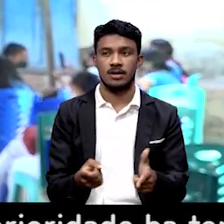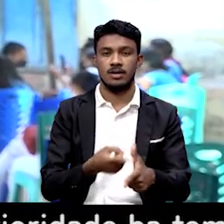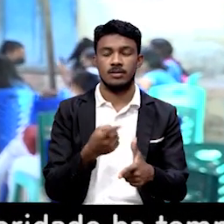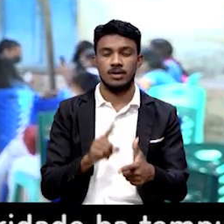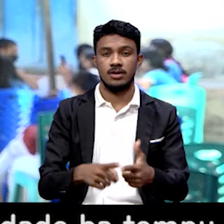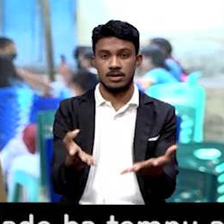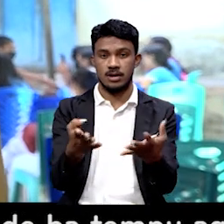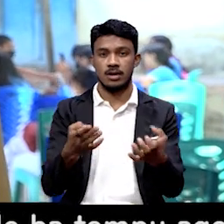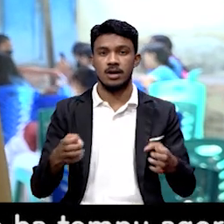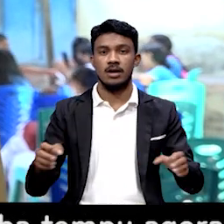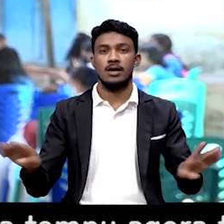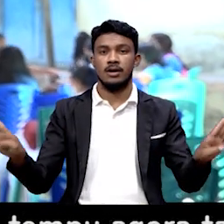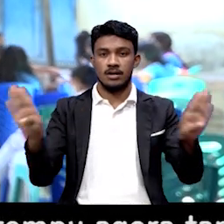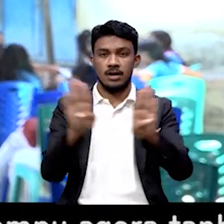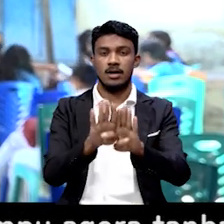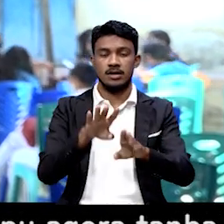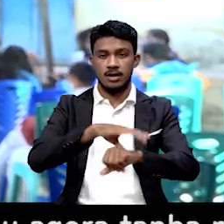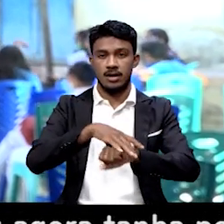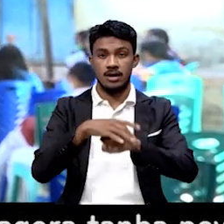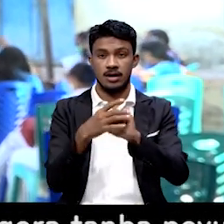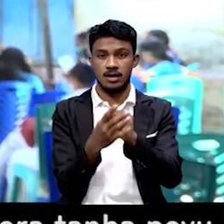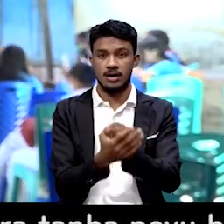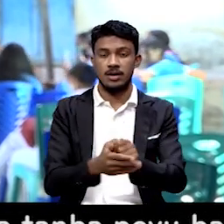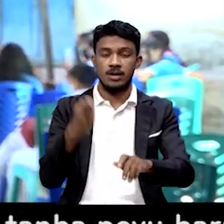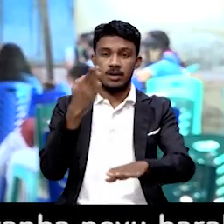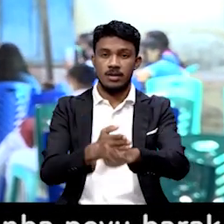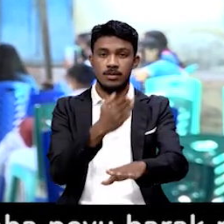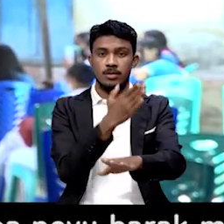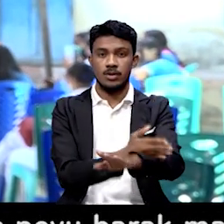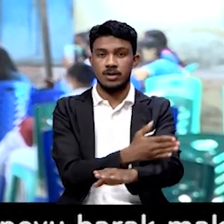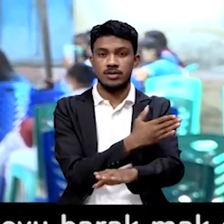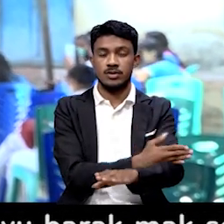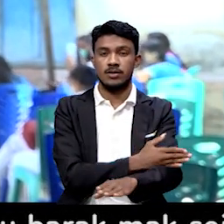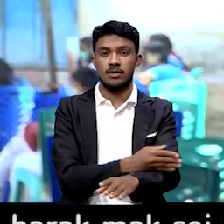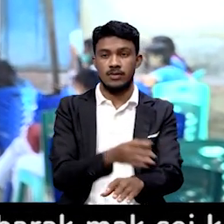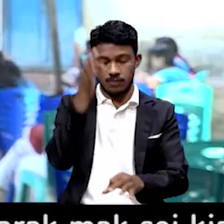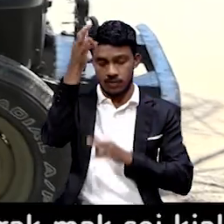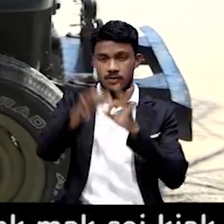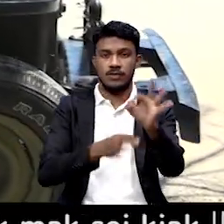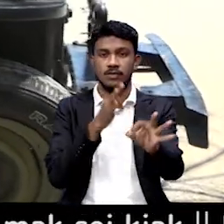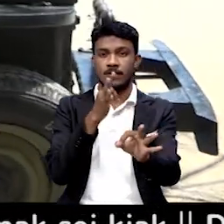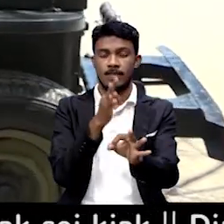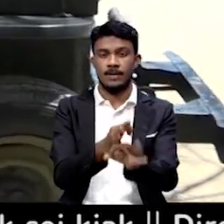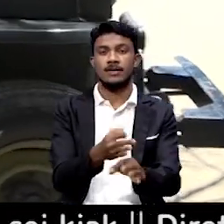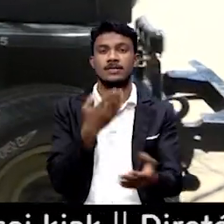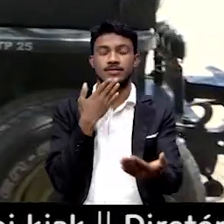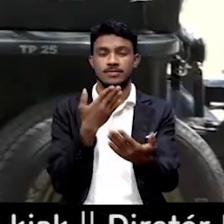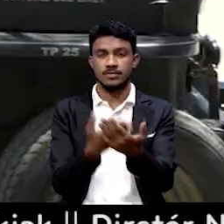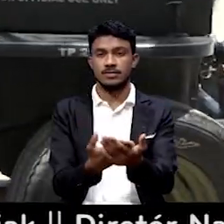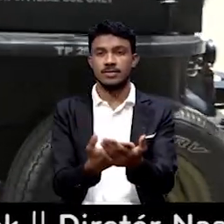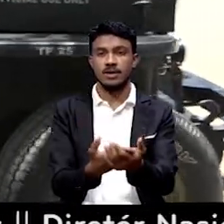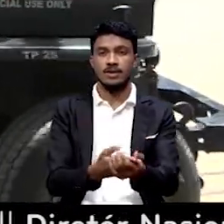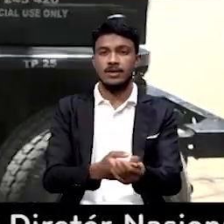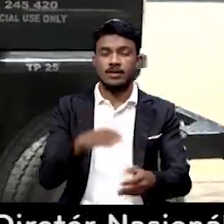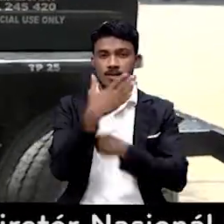attacca. Raida è successo, Singapore, Dubai è successo, tanto la locker mata il mondo. Dadang ne negosiante sine